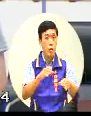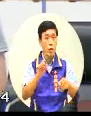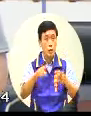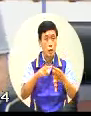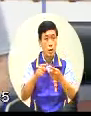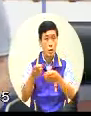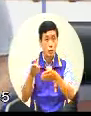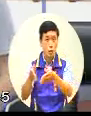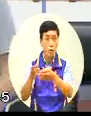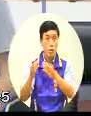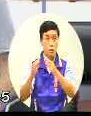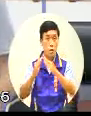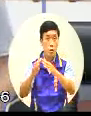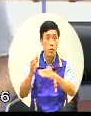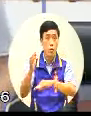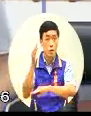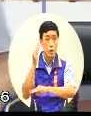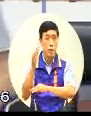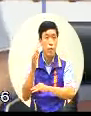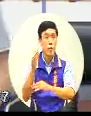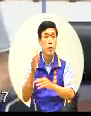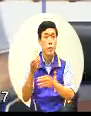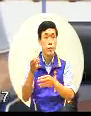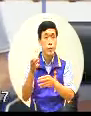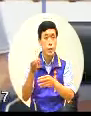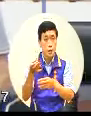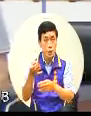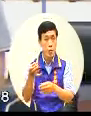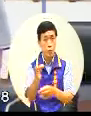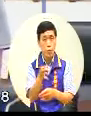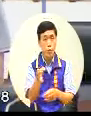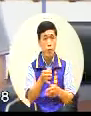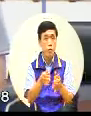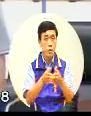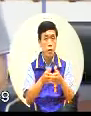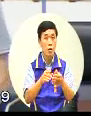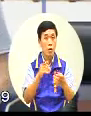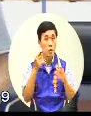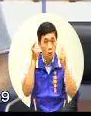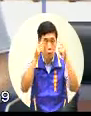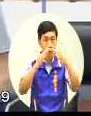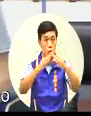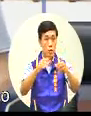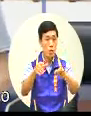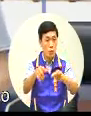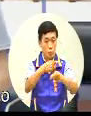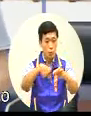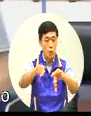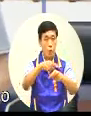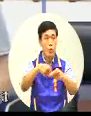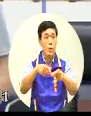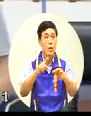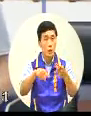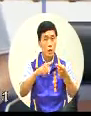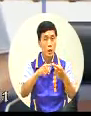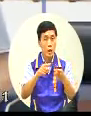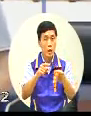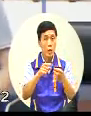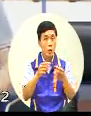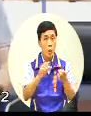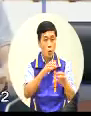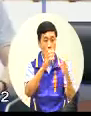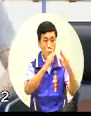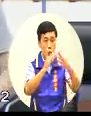啦吼，因为太多件了嘛，可能全高雄市可能一两万件应该有吧。那你真的要拆的